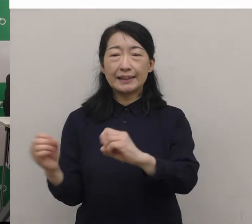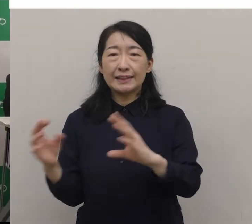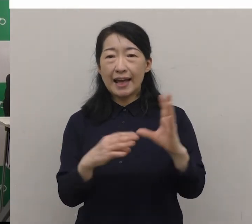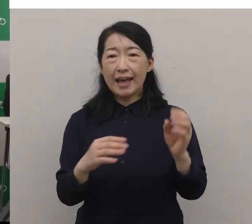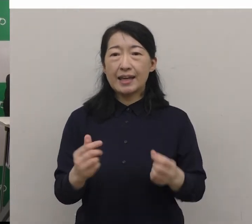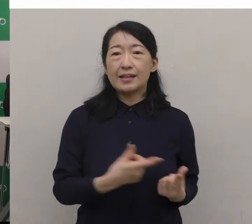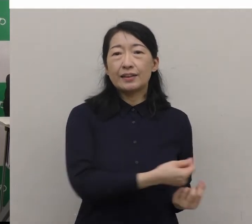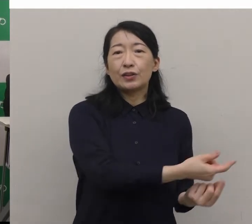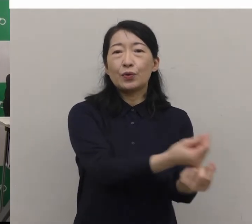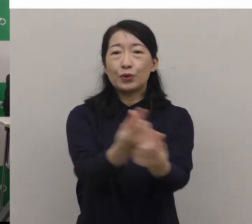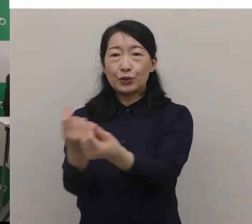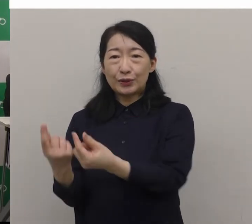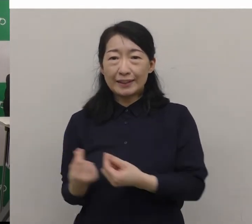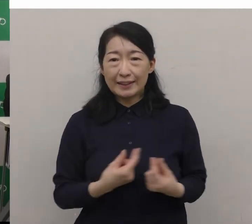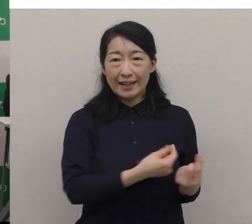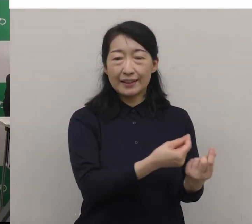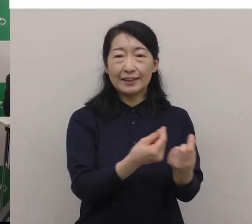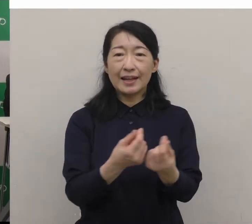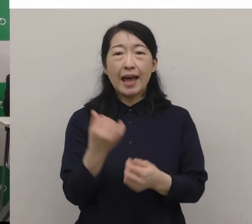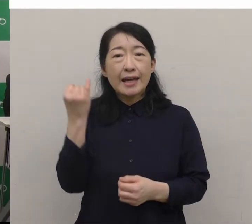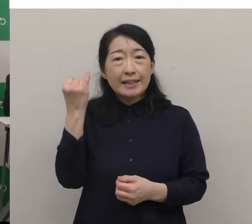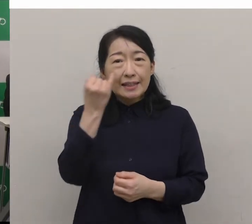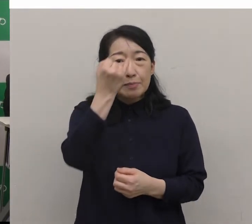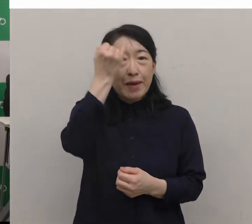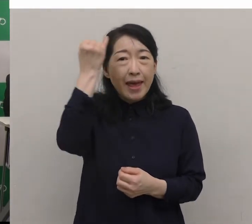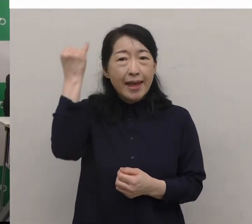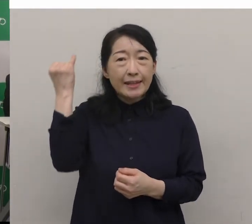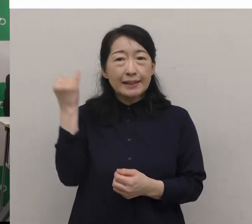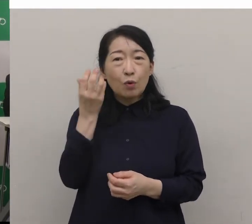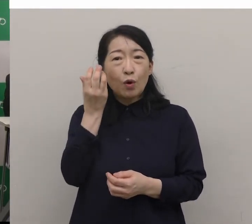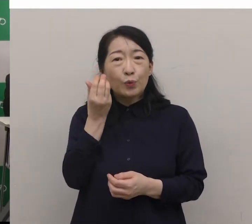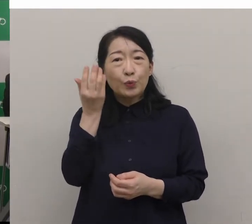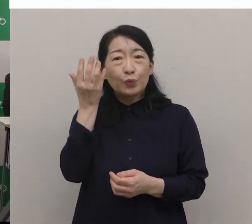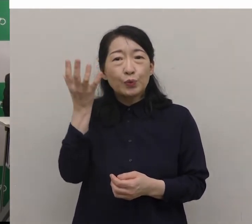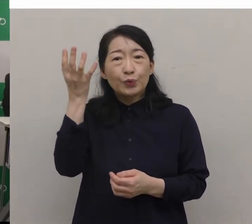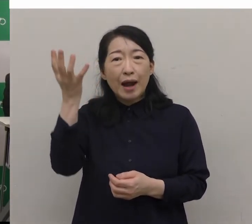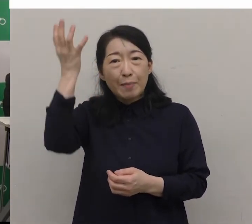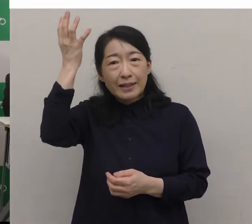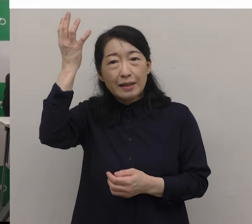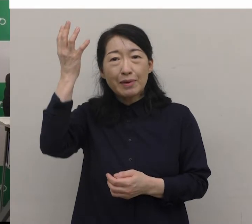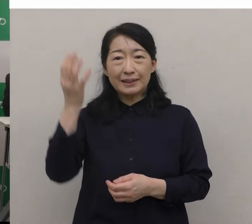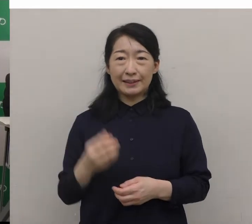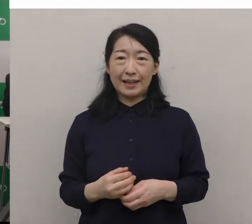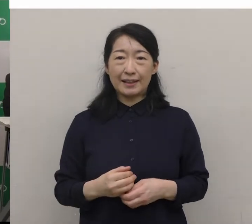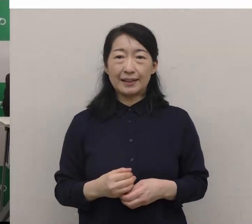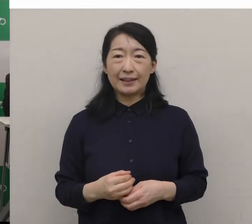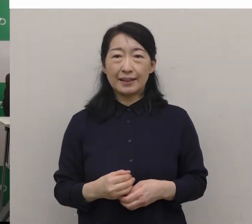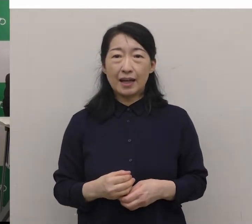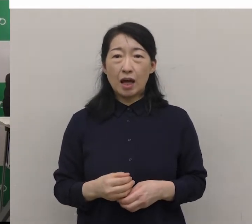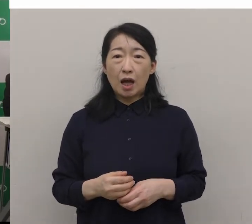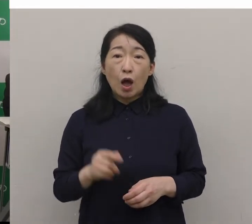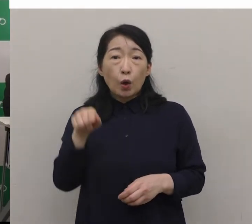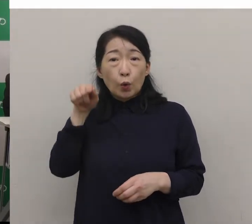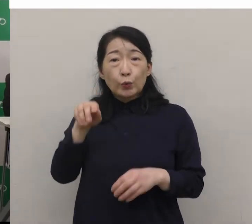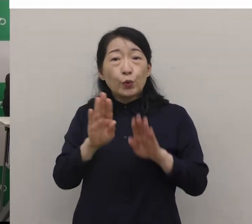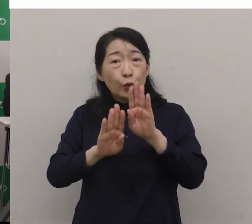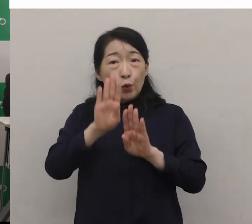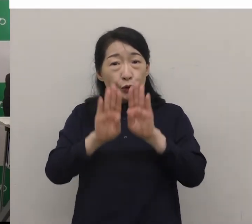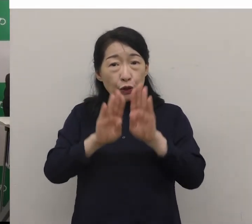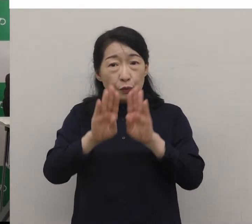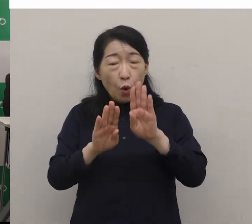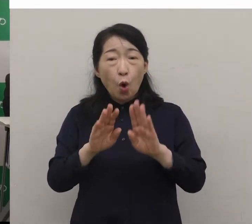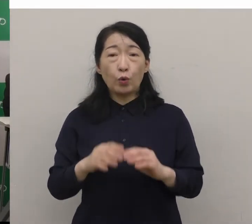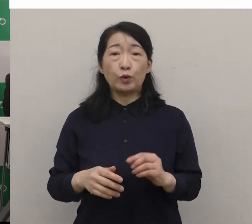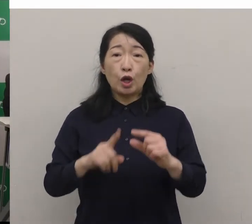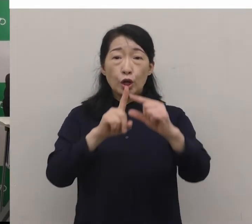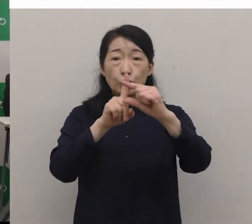画を共有しイメージを膨らませたというところでございます。 これもあの状況をですね、あの中日新